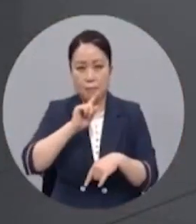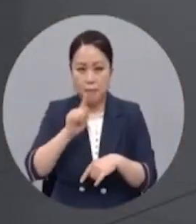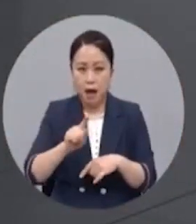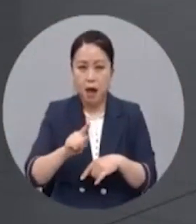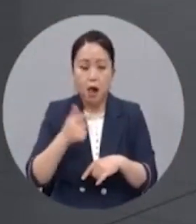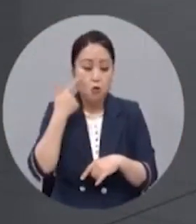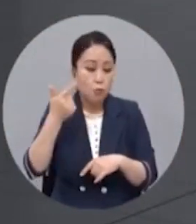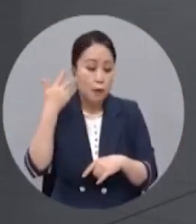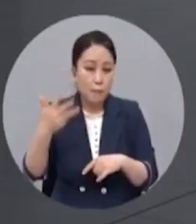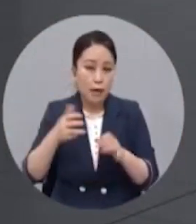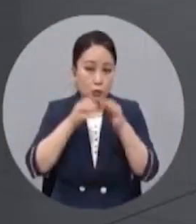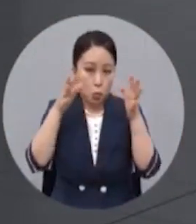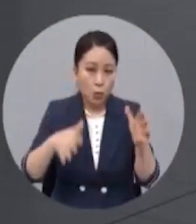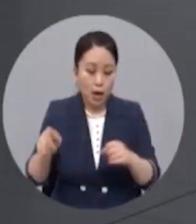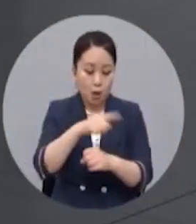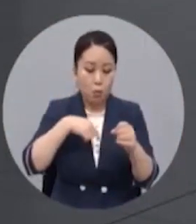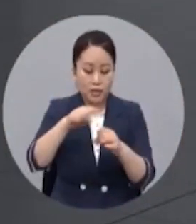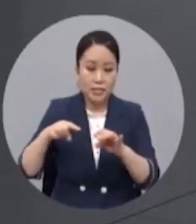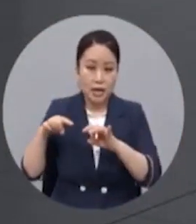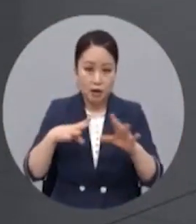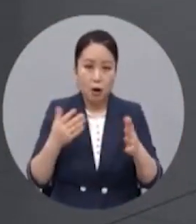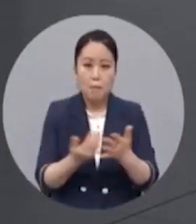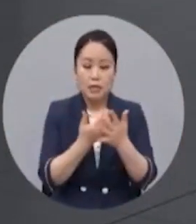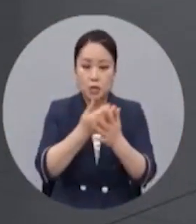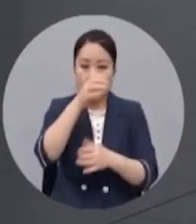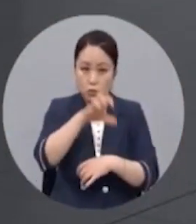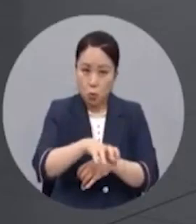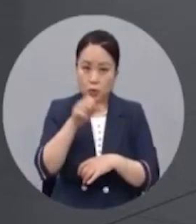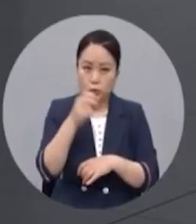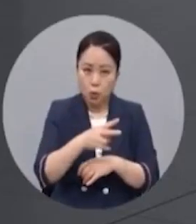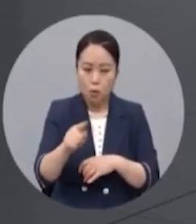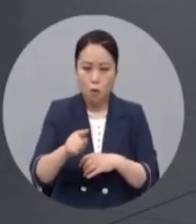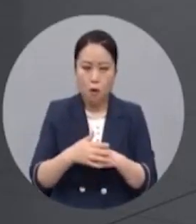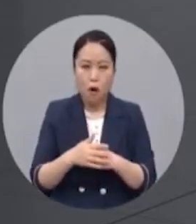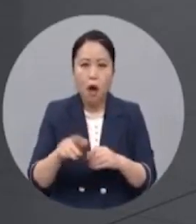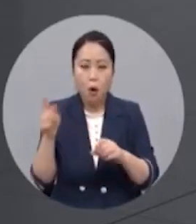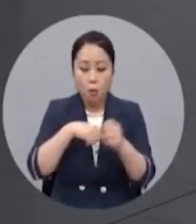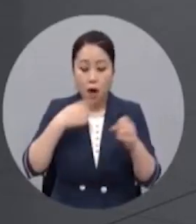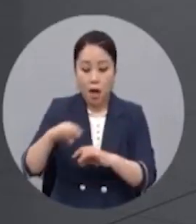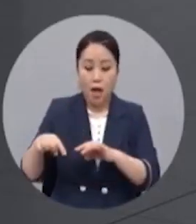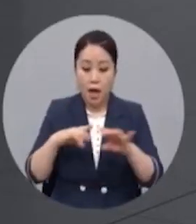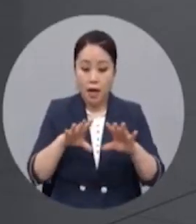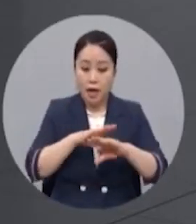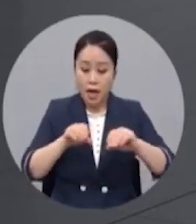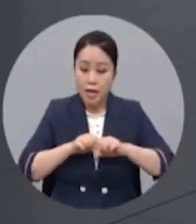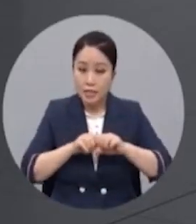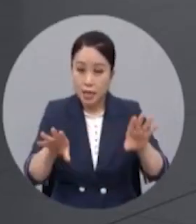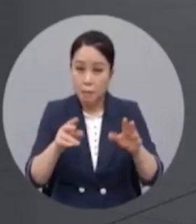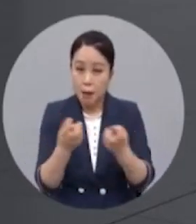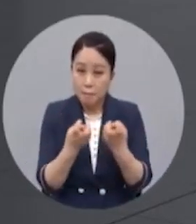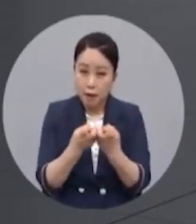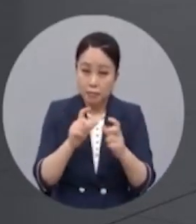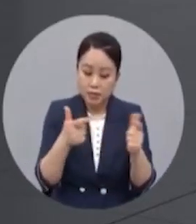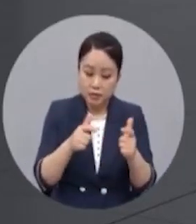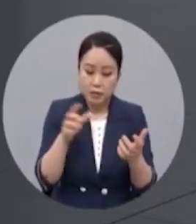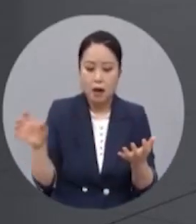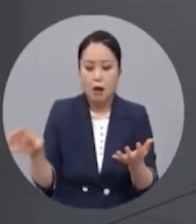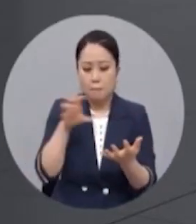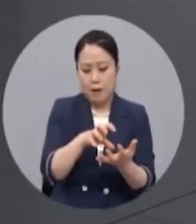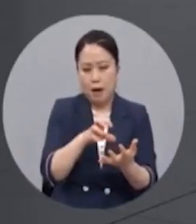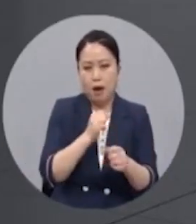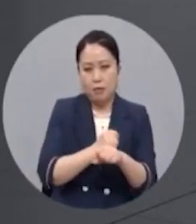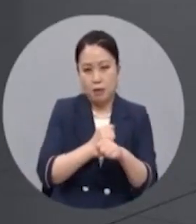원자력 발전소와 원전 해체, 방사성 폐기물 관련 시설을 벤치마킹하겠다는 건데 예상대로 관광지도